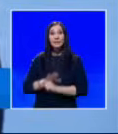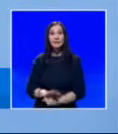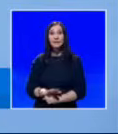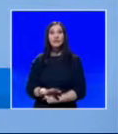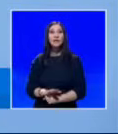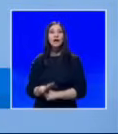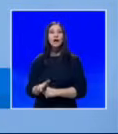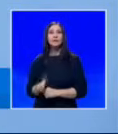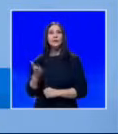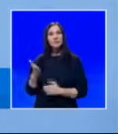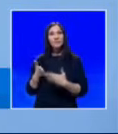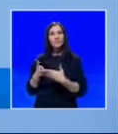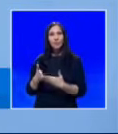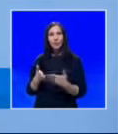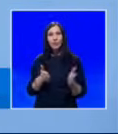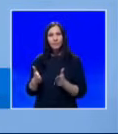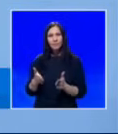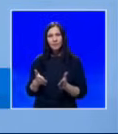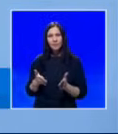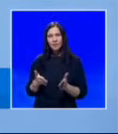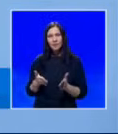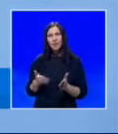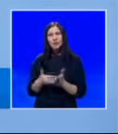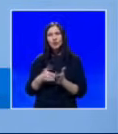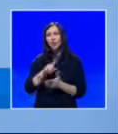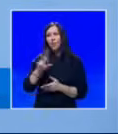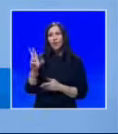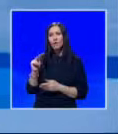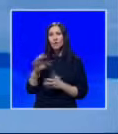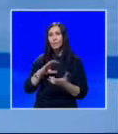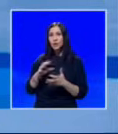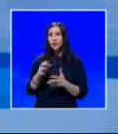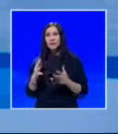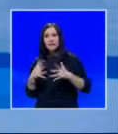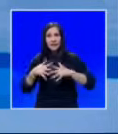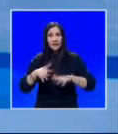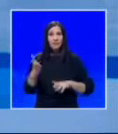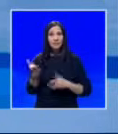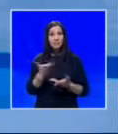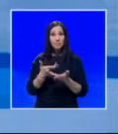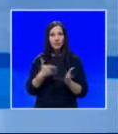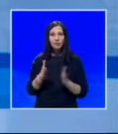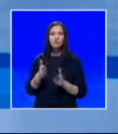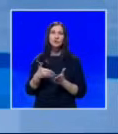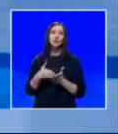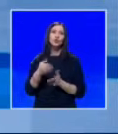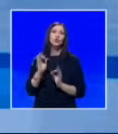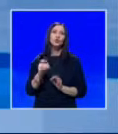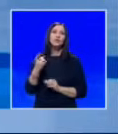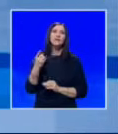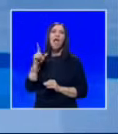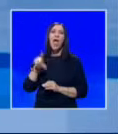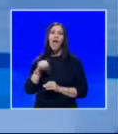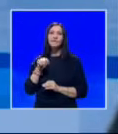защото казаха, ние сме най-големите европейци. Добре, защо не говорим за политики? Защо не говорим за стратегии в тези преговори? Защото точно тези евтини номера